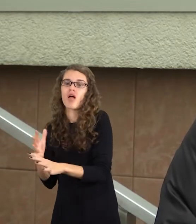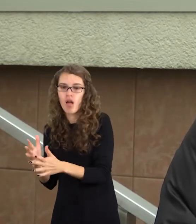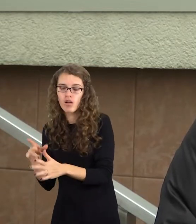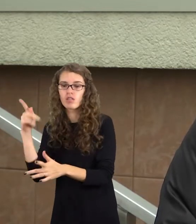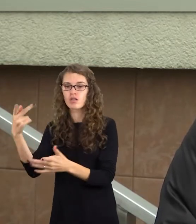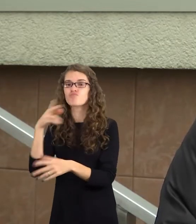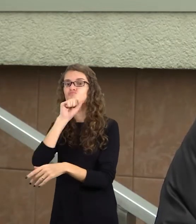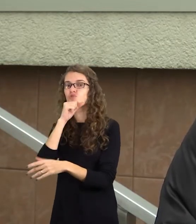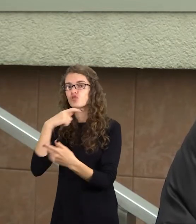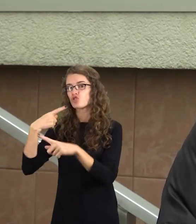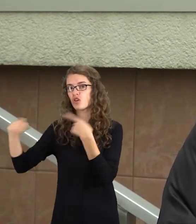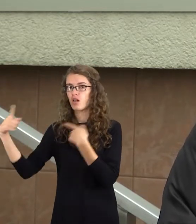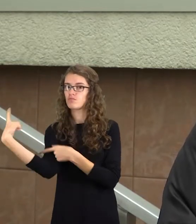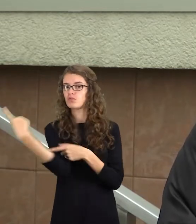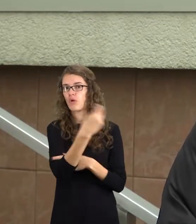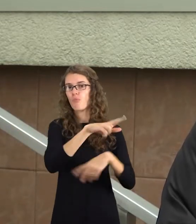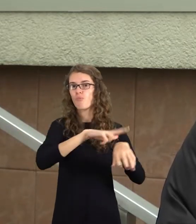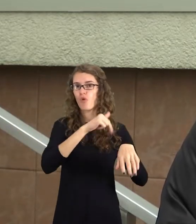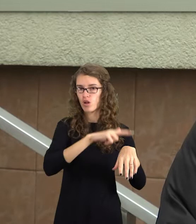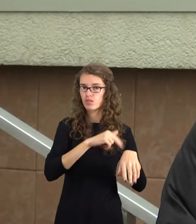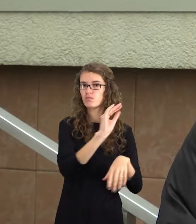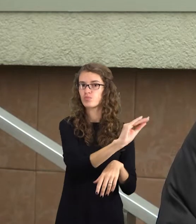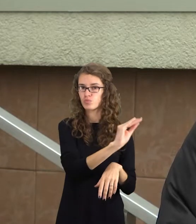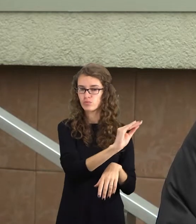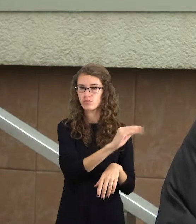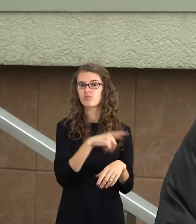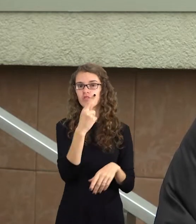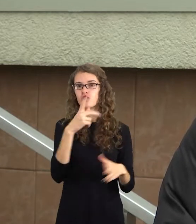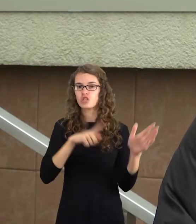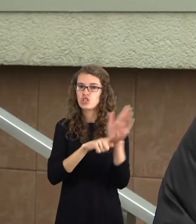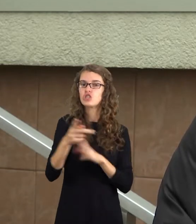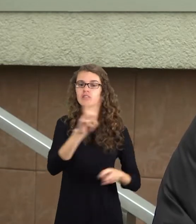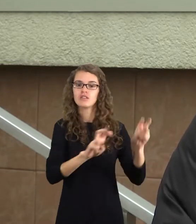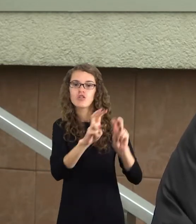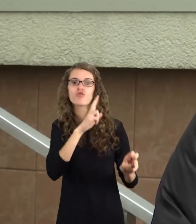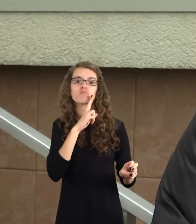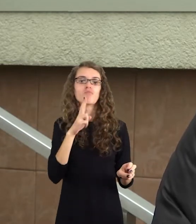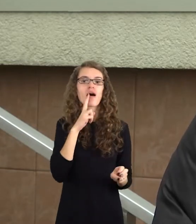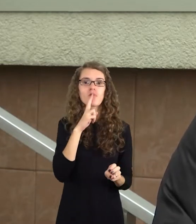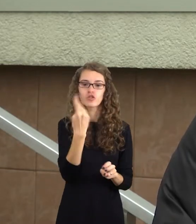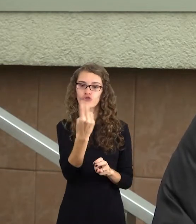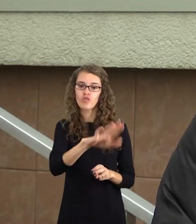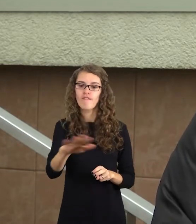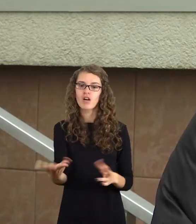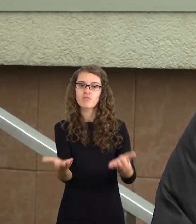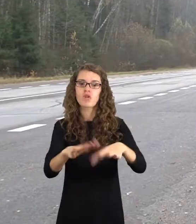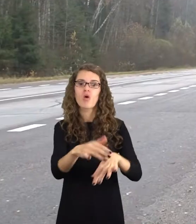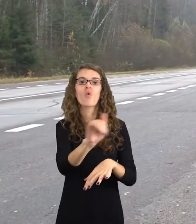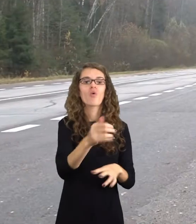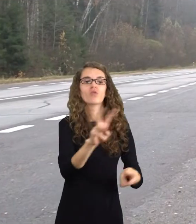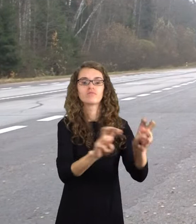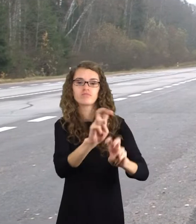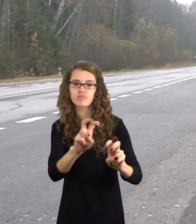ir nedelsant artimiai giminaičiai informavo policijos pareigūnus ir buvo paskelbta mamos su kitais dviem mažamečiais vaikais paieška.